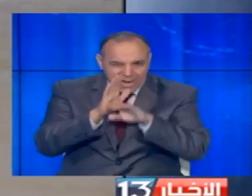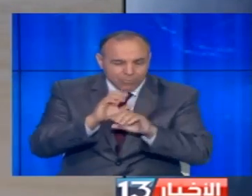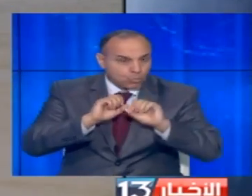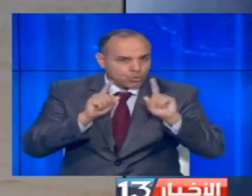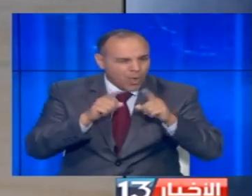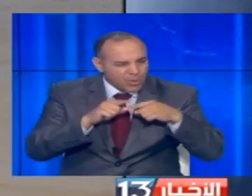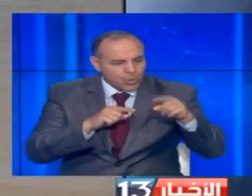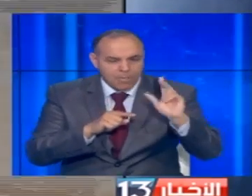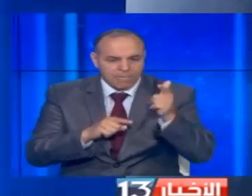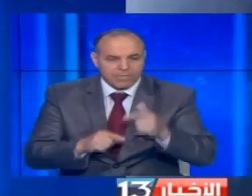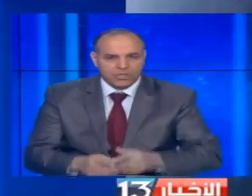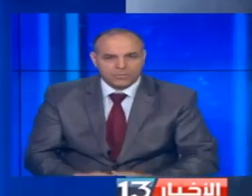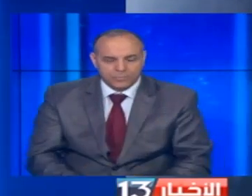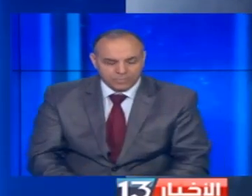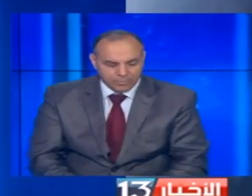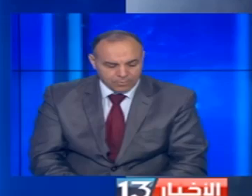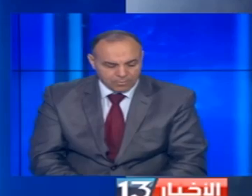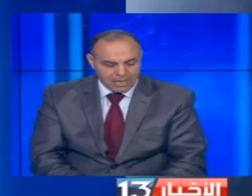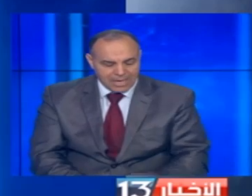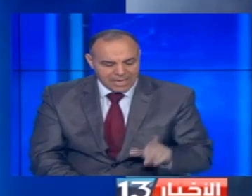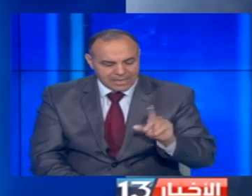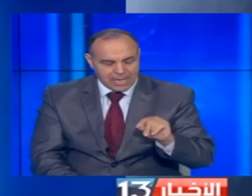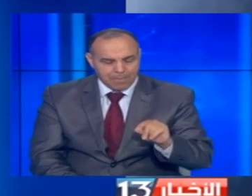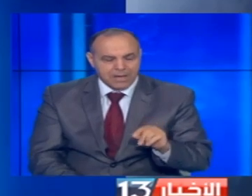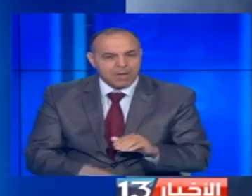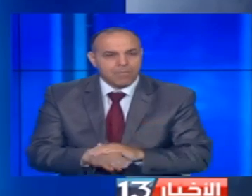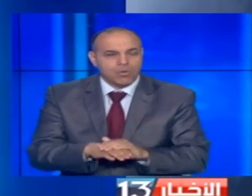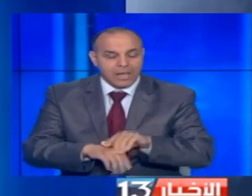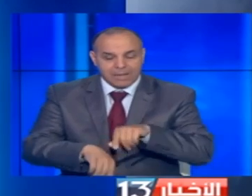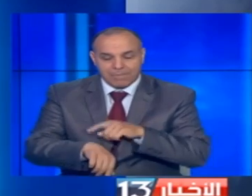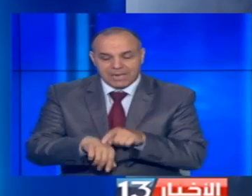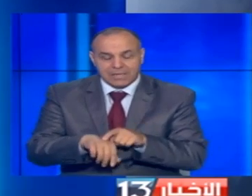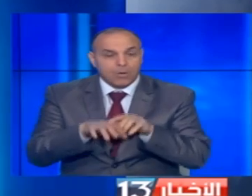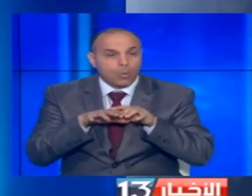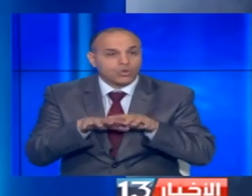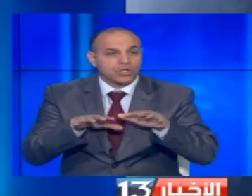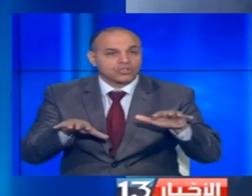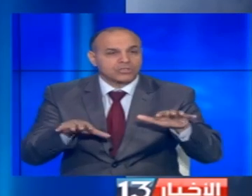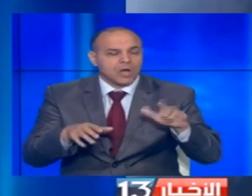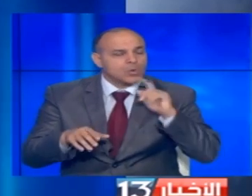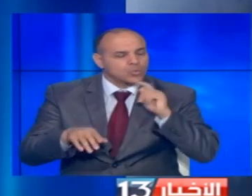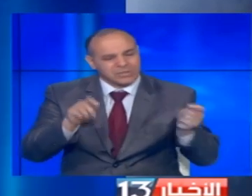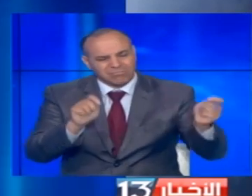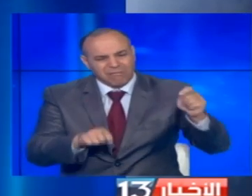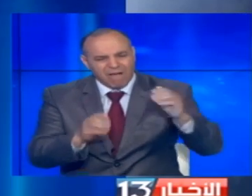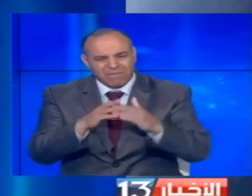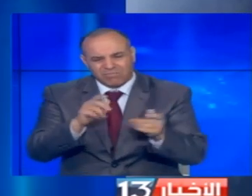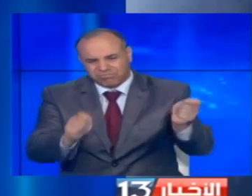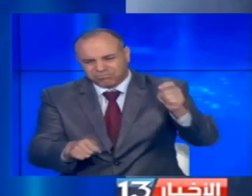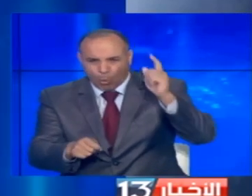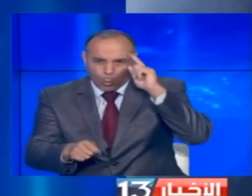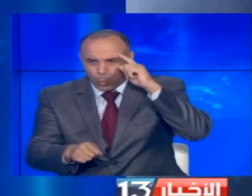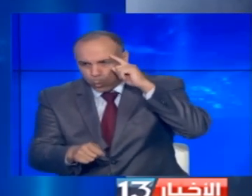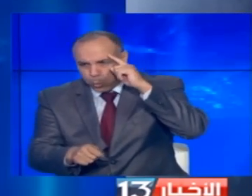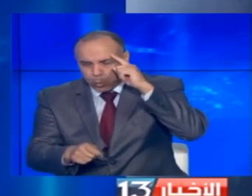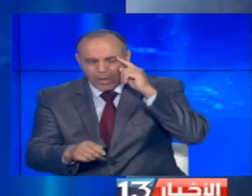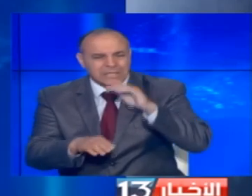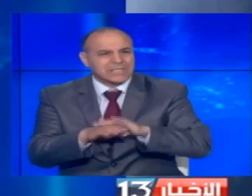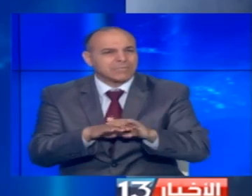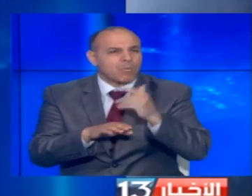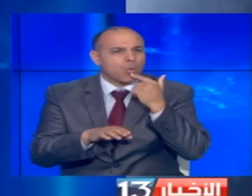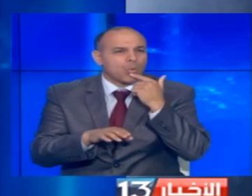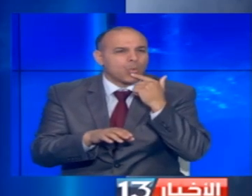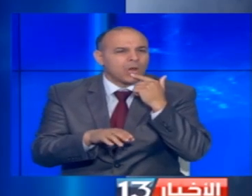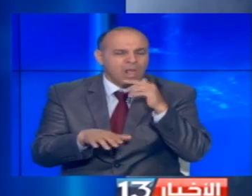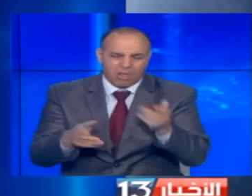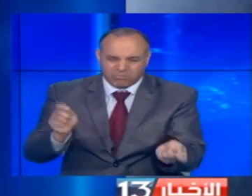طويله المدى دائما في الشان البلدي انتشار للفضلات المنزليه والمصبات العشوائيه بسبب عدم